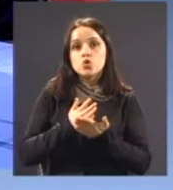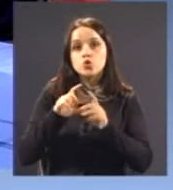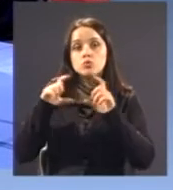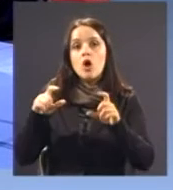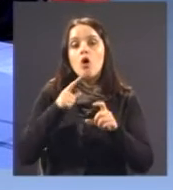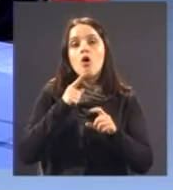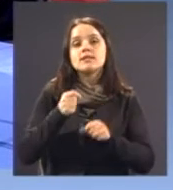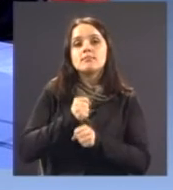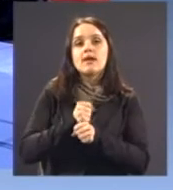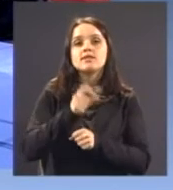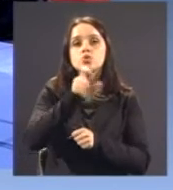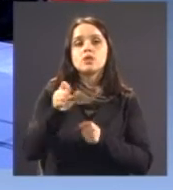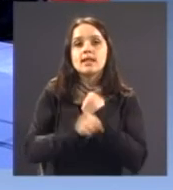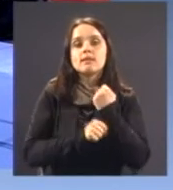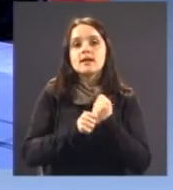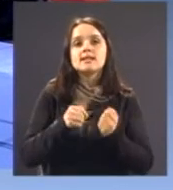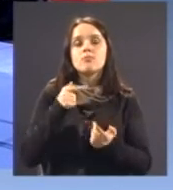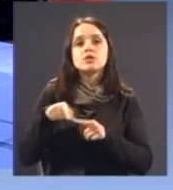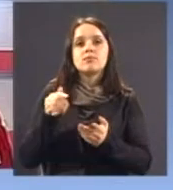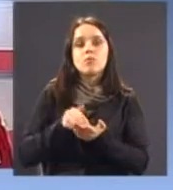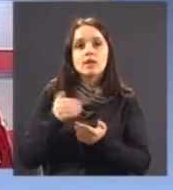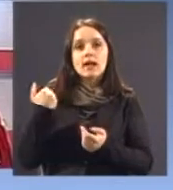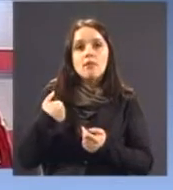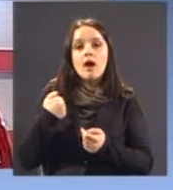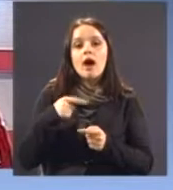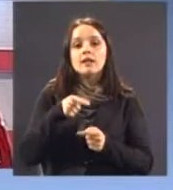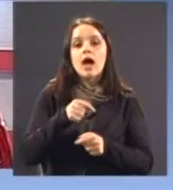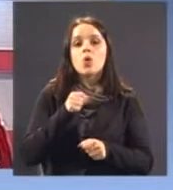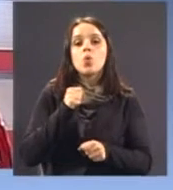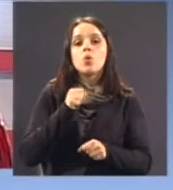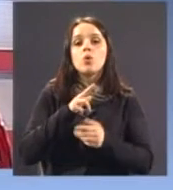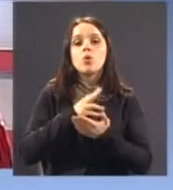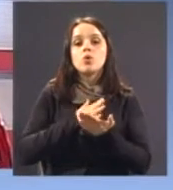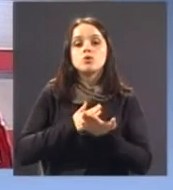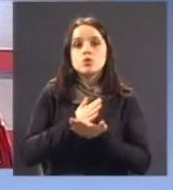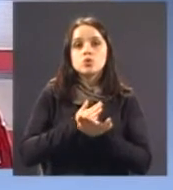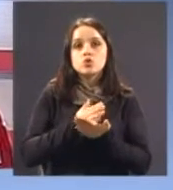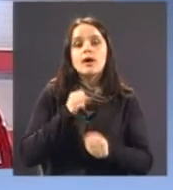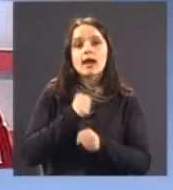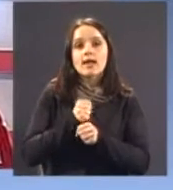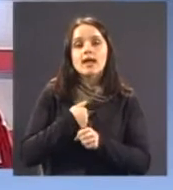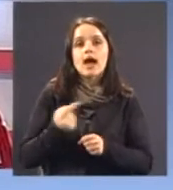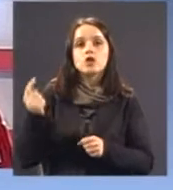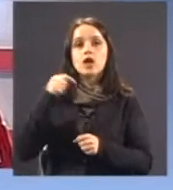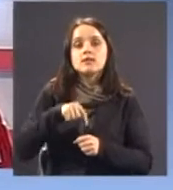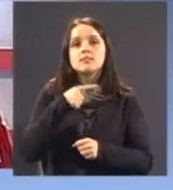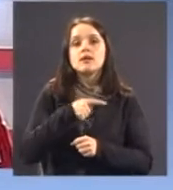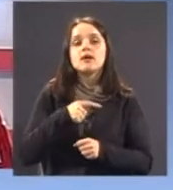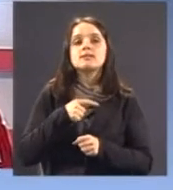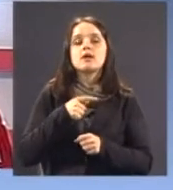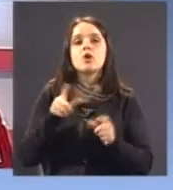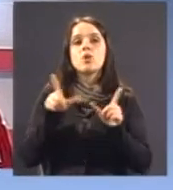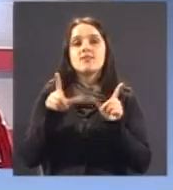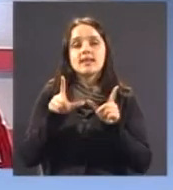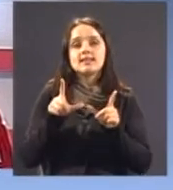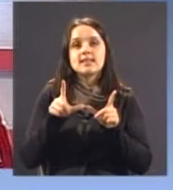posebnim potrebama. Taj ured radi, ja dolazim sa sveučilišta Mostar